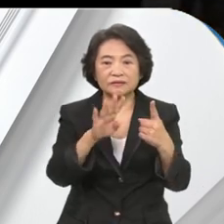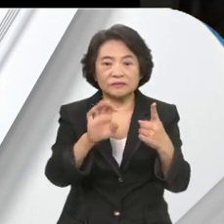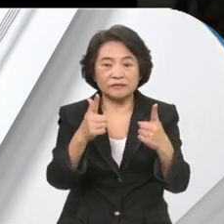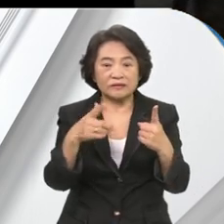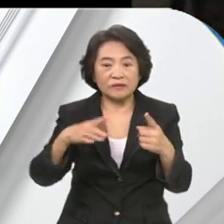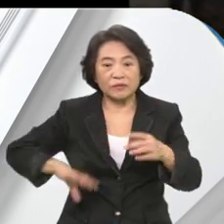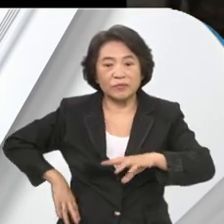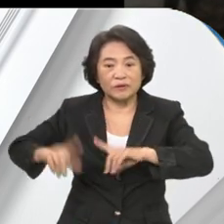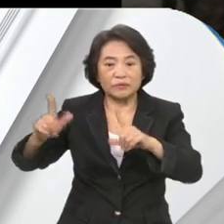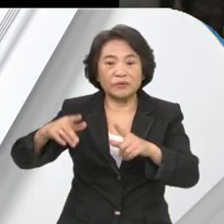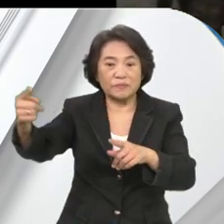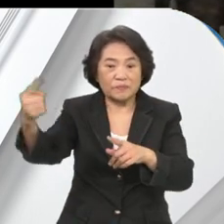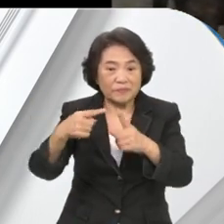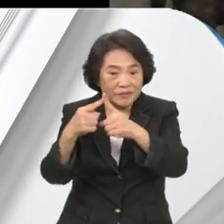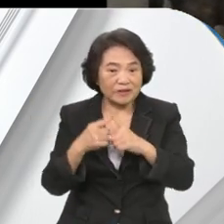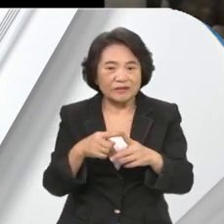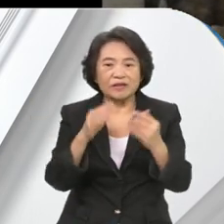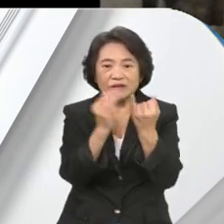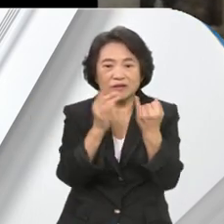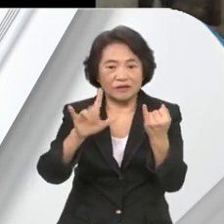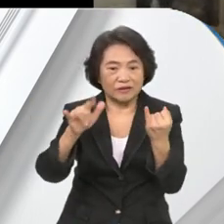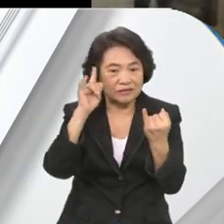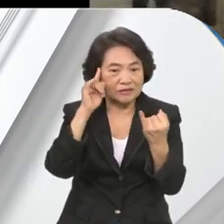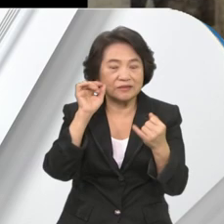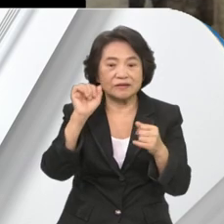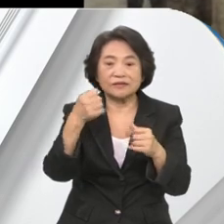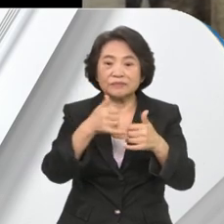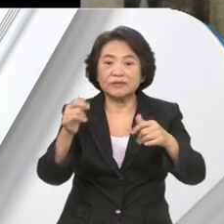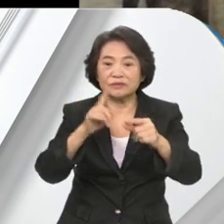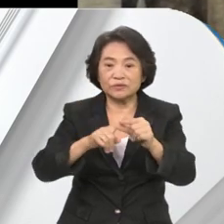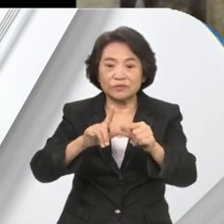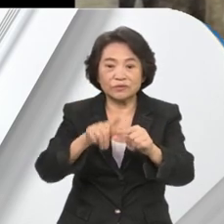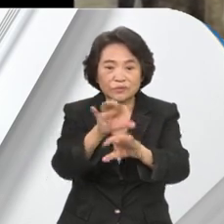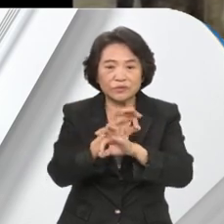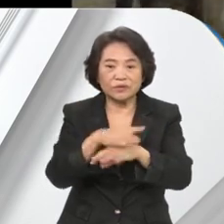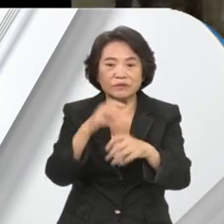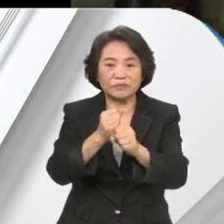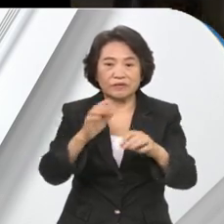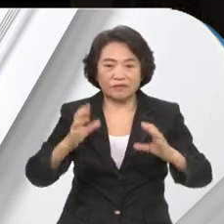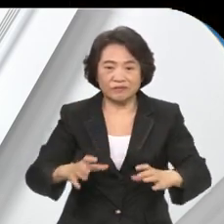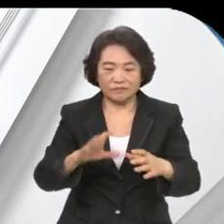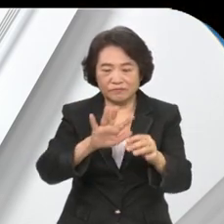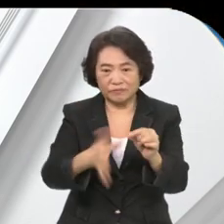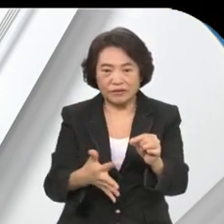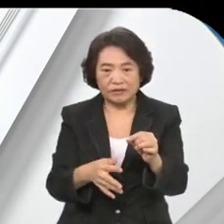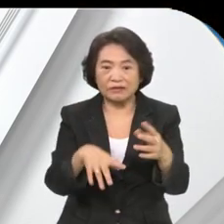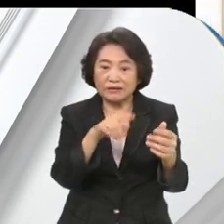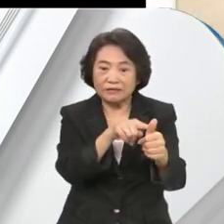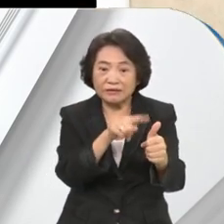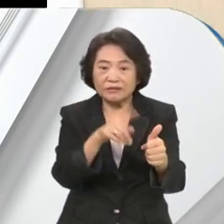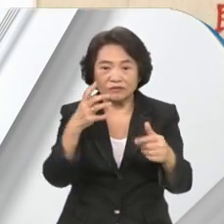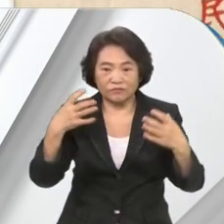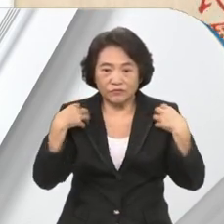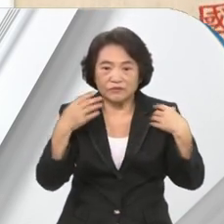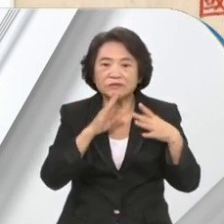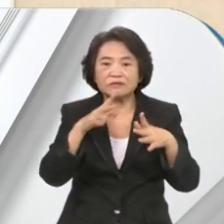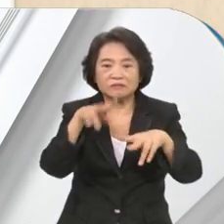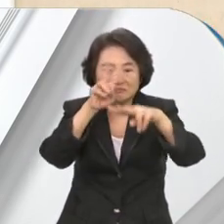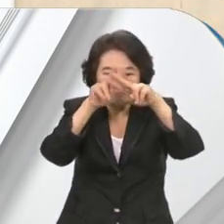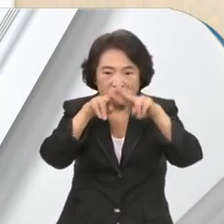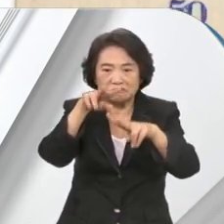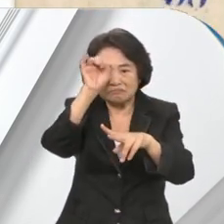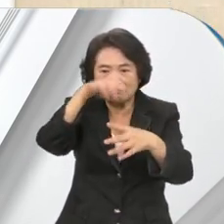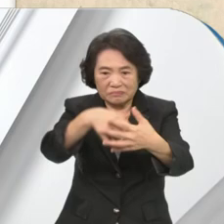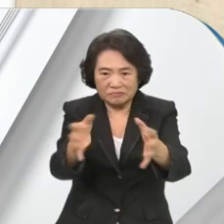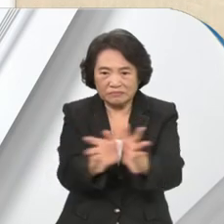1946年，对广东省来的姚建受到人民中学的邀请，为判处总铺，伊同时嘛还负责总结共产党总那